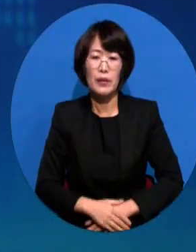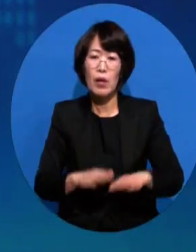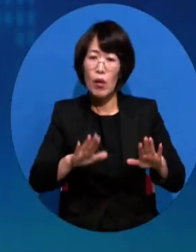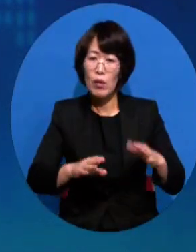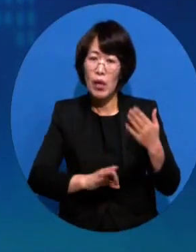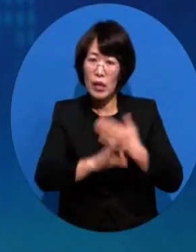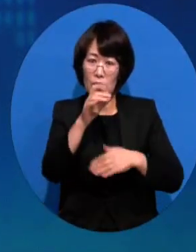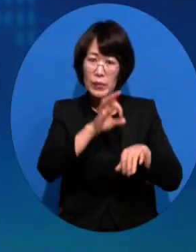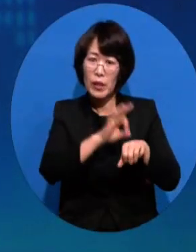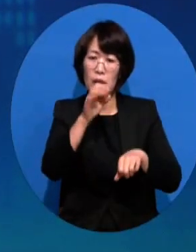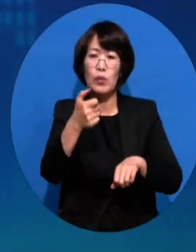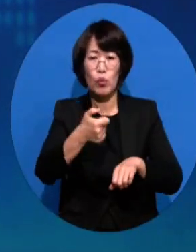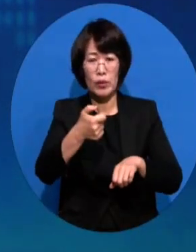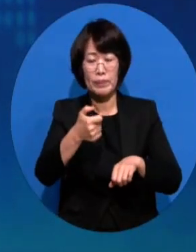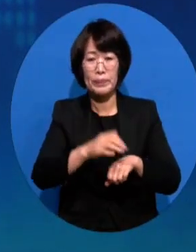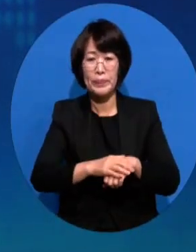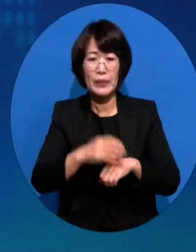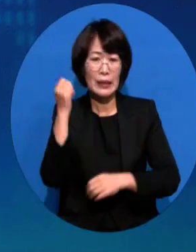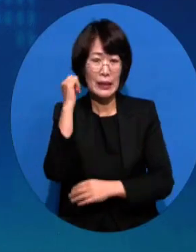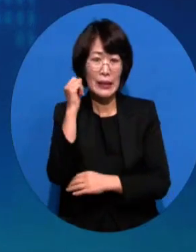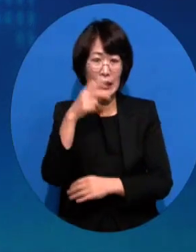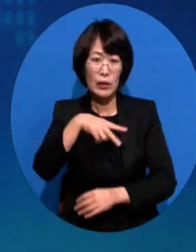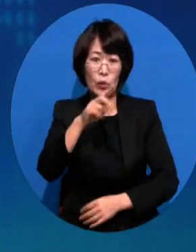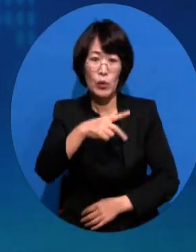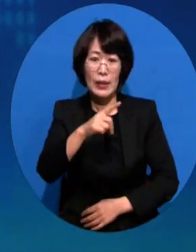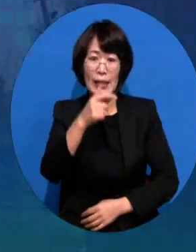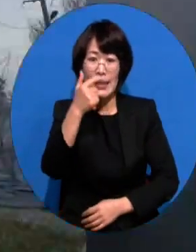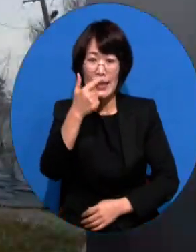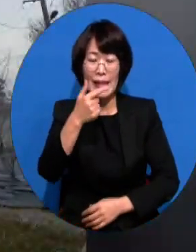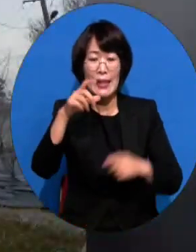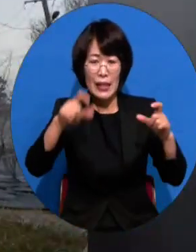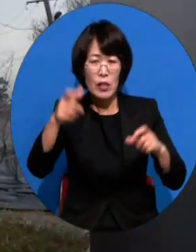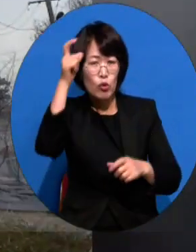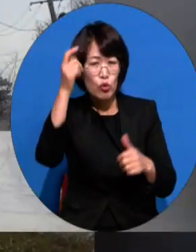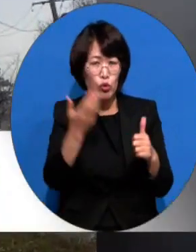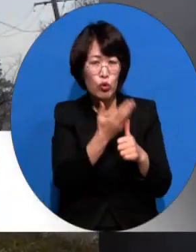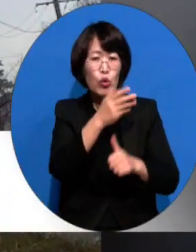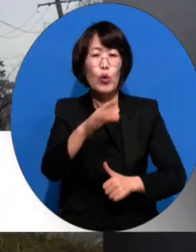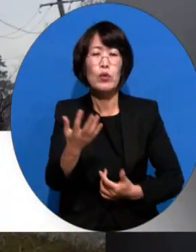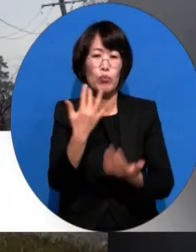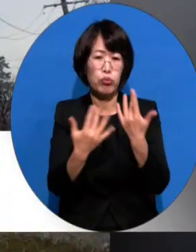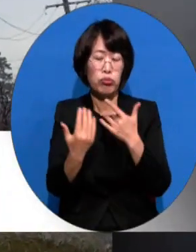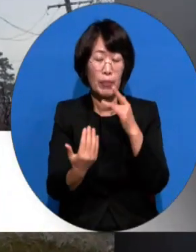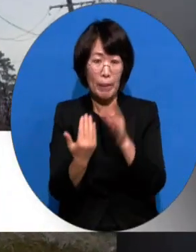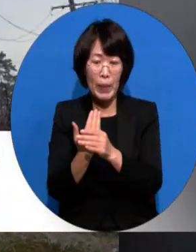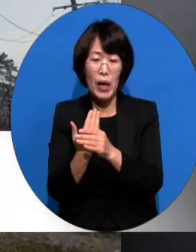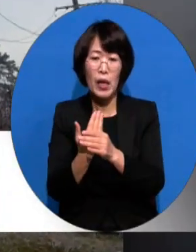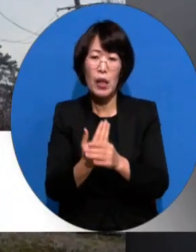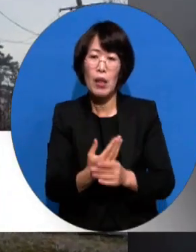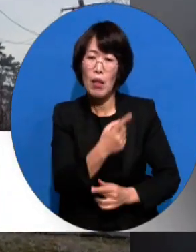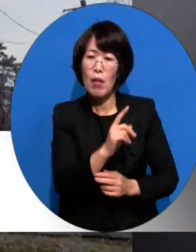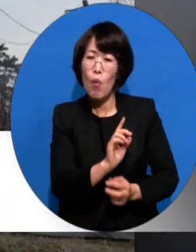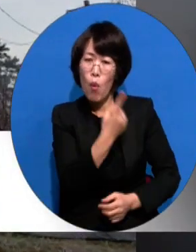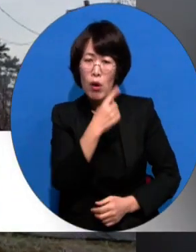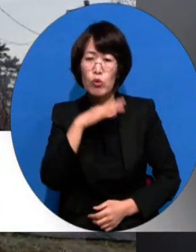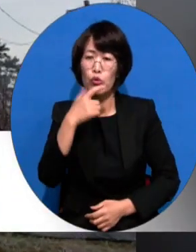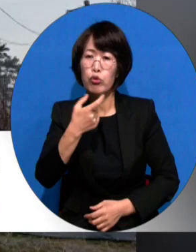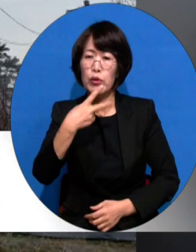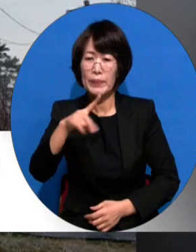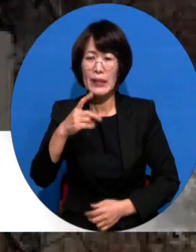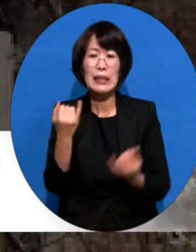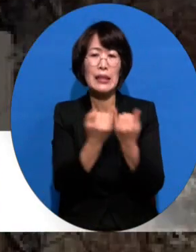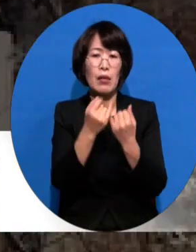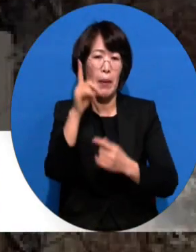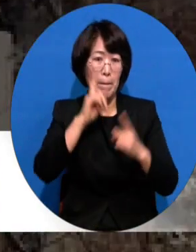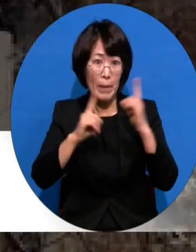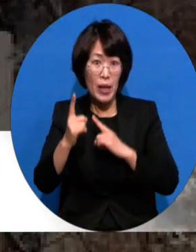오늘 오전 10시 50분쯤 영암군 소산리의 한 축사에서 불이 났습니다. 화재로 60대 여성이 부상을